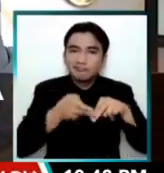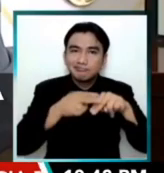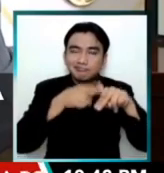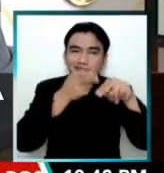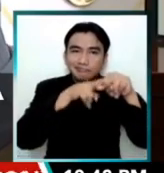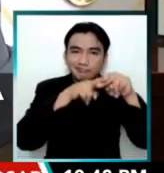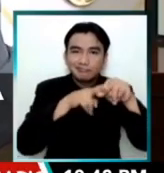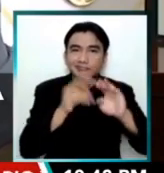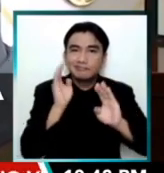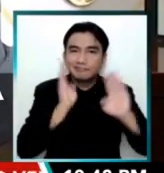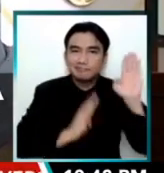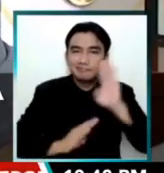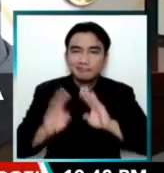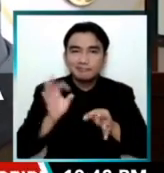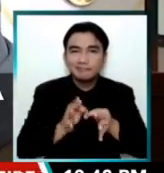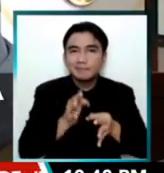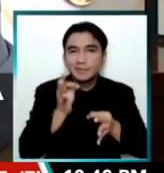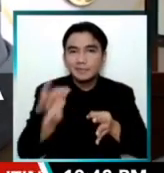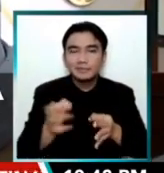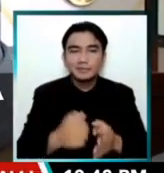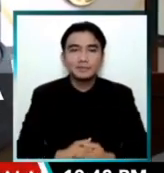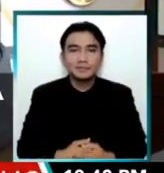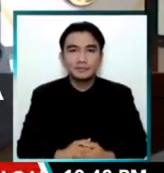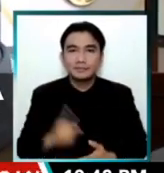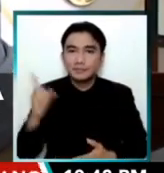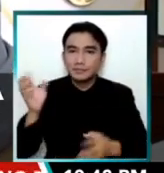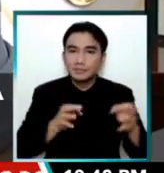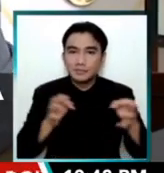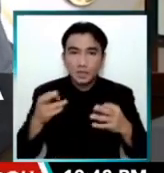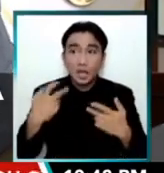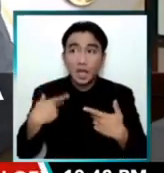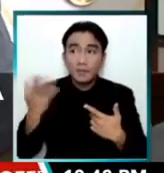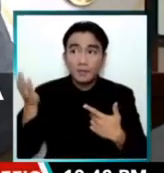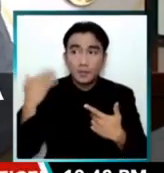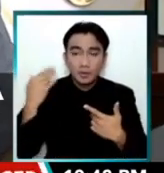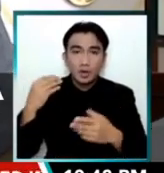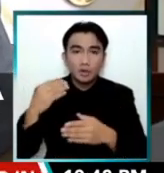pang i-deliver yung old supplier natin na